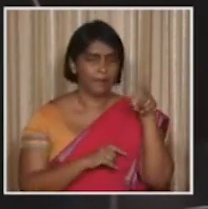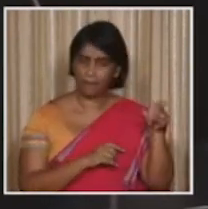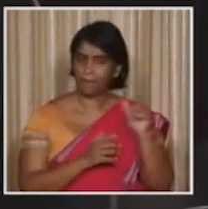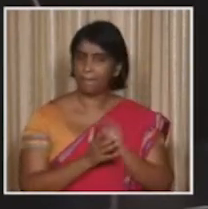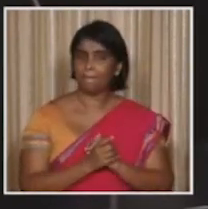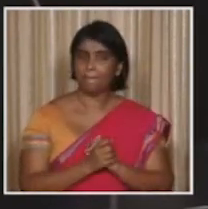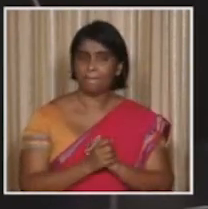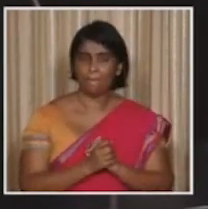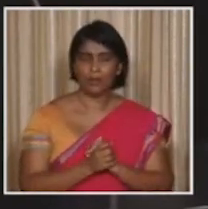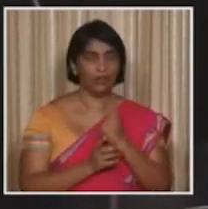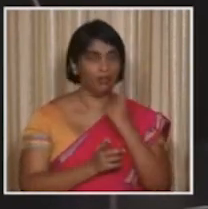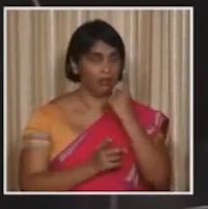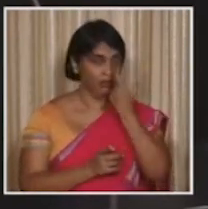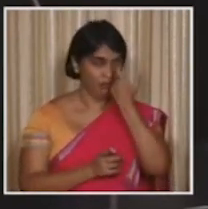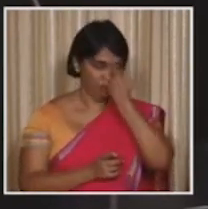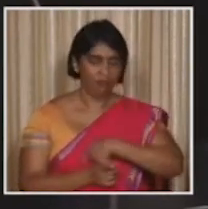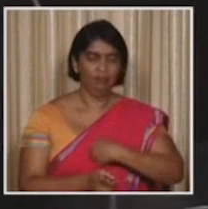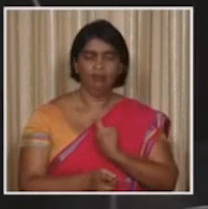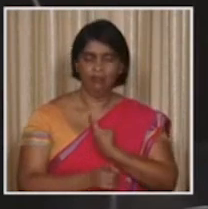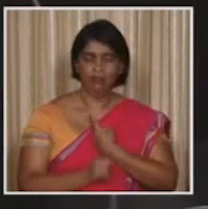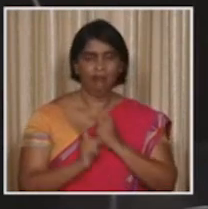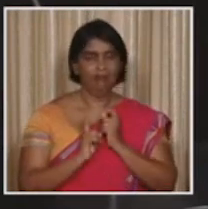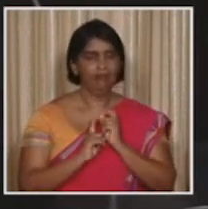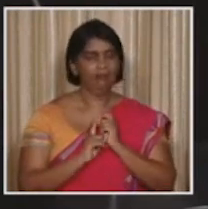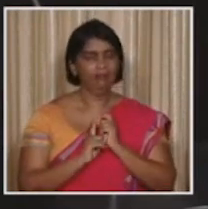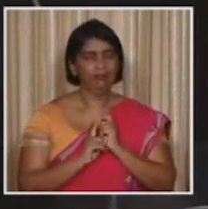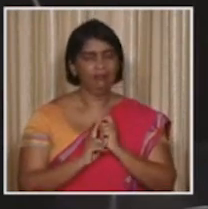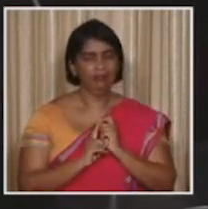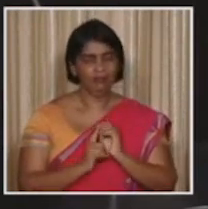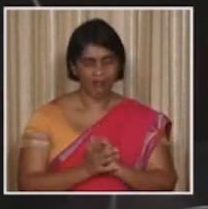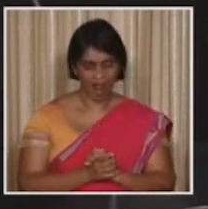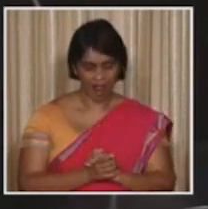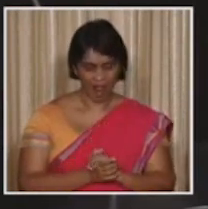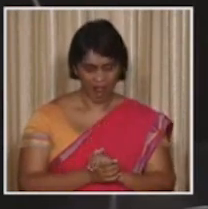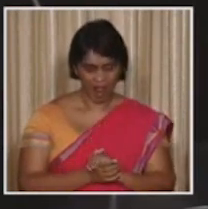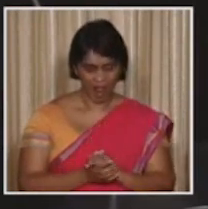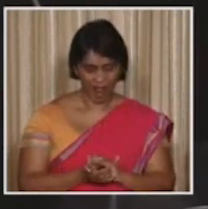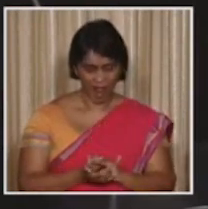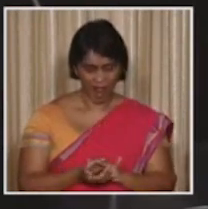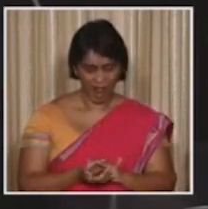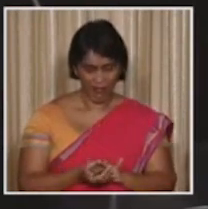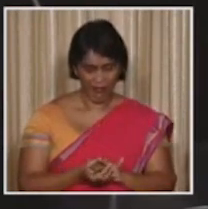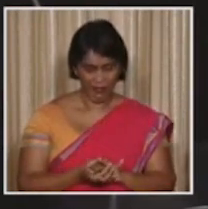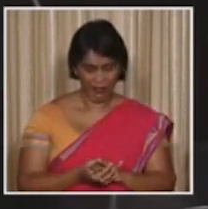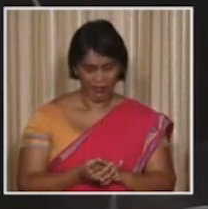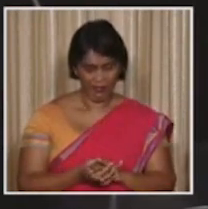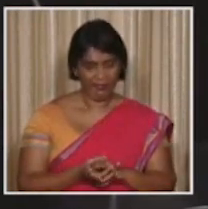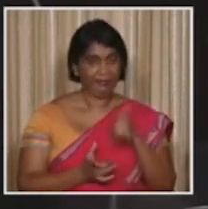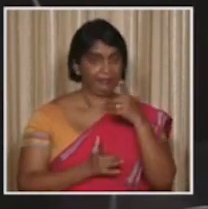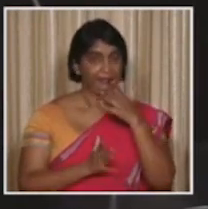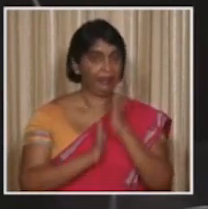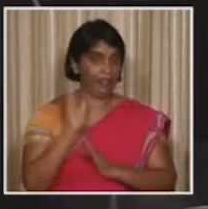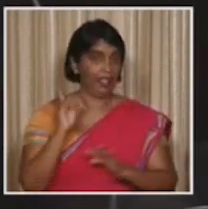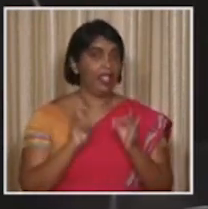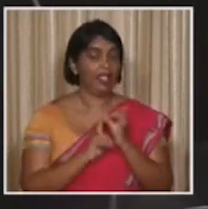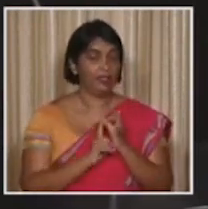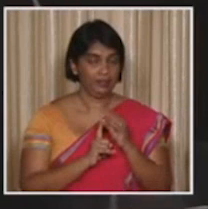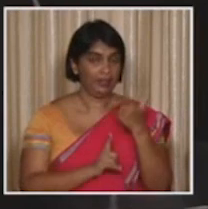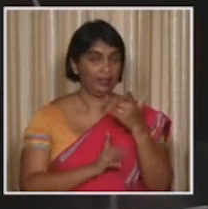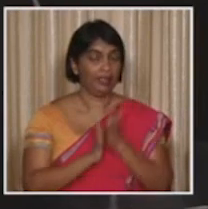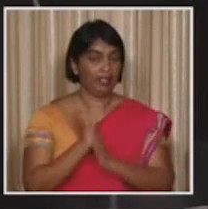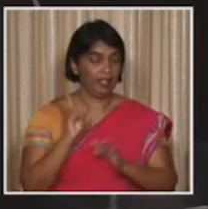இந்த பாராளுமன்றத்திலே அமைச்சராக இருக்கின்றவர், கடற்தொழிலுக்கு அமைச்சராக இருக்கின்றவருடைய பினாமி பெயரில் இருக்கின்ற